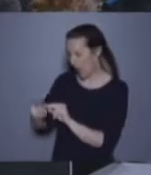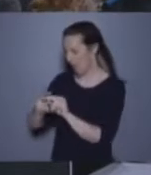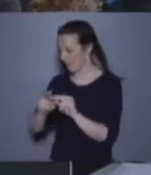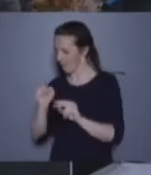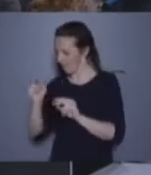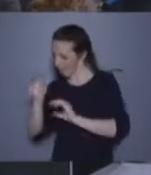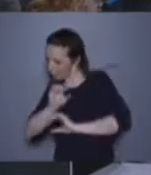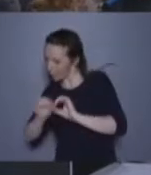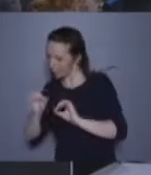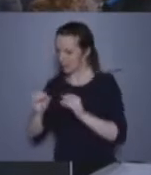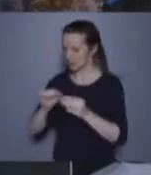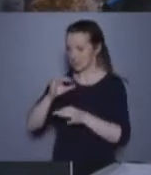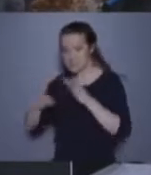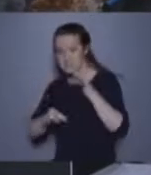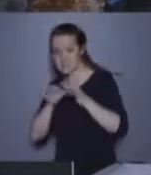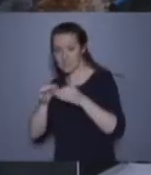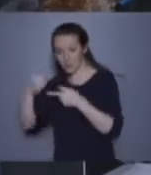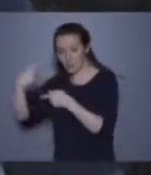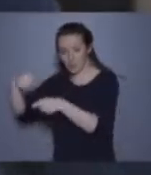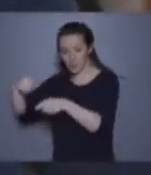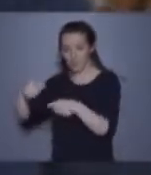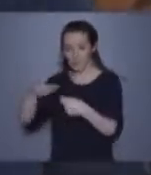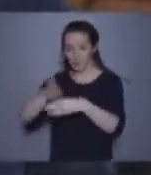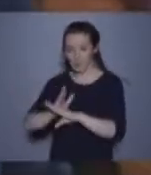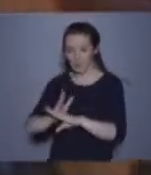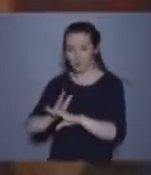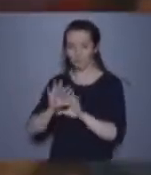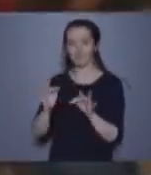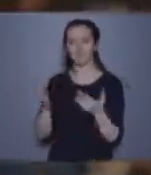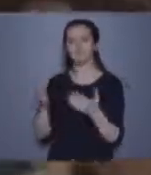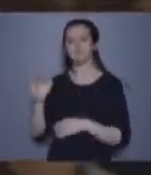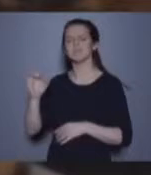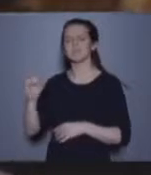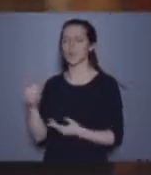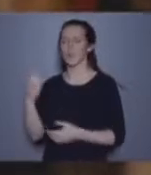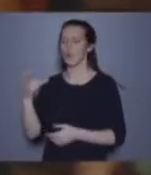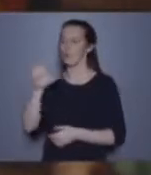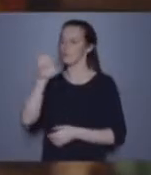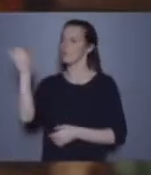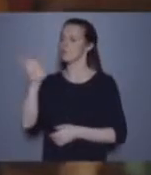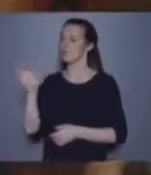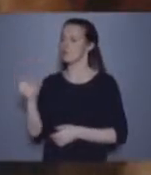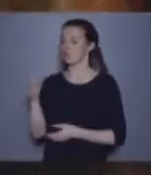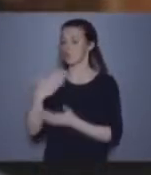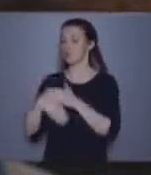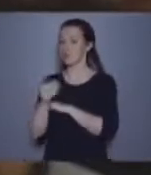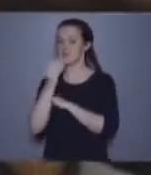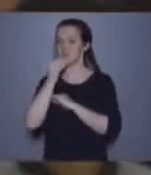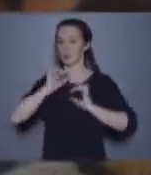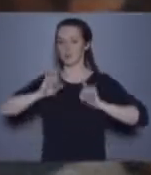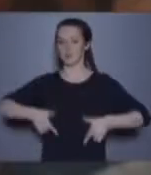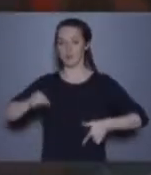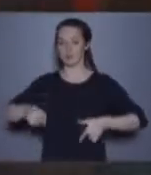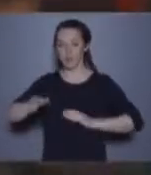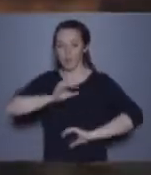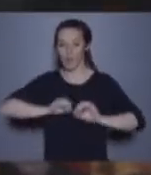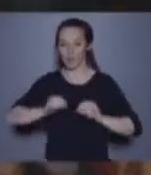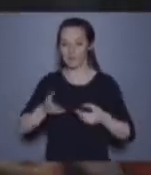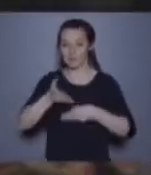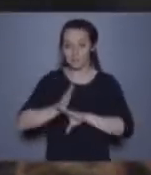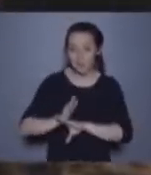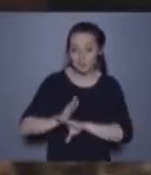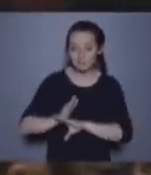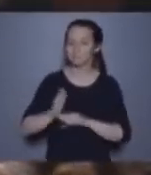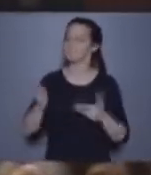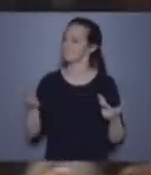commerciaux. Bref, pour faire 100% bio dans toutes les cantines scolaires, il faut organiser, planifier. Et il faut aussi changer les